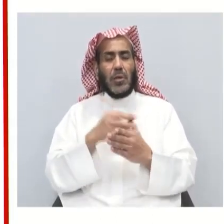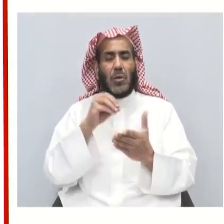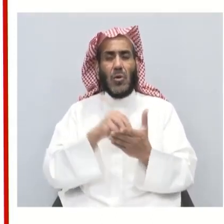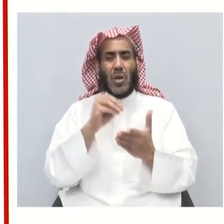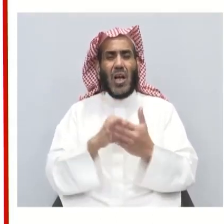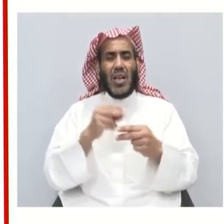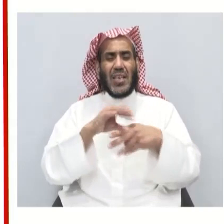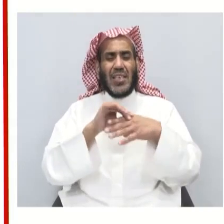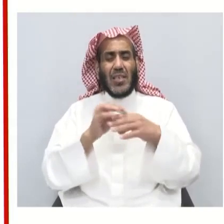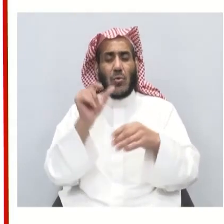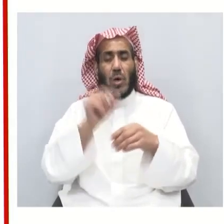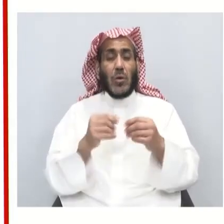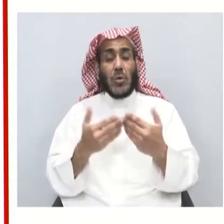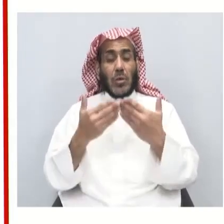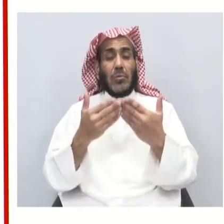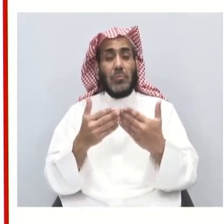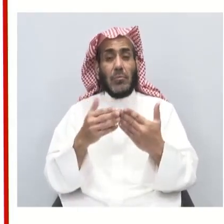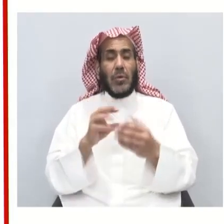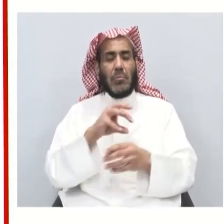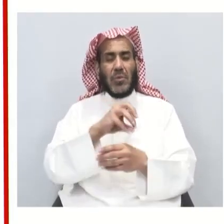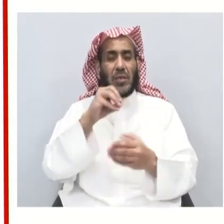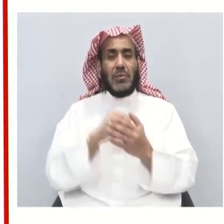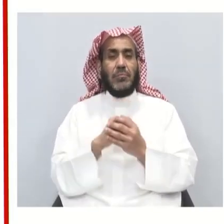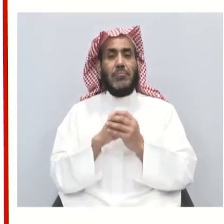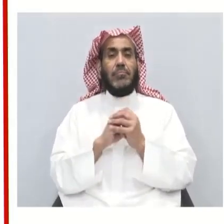على نسيج وعائي يساعدها على الامتصاص.